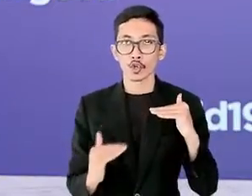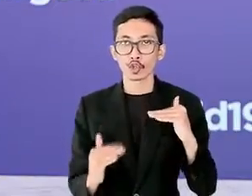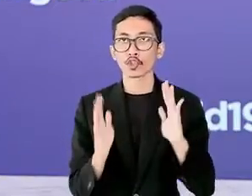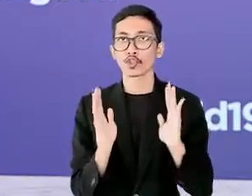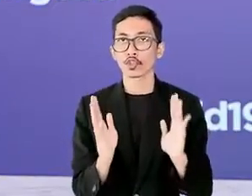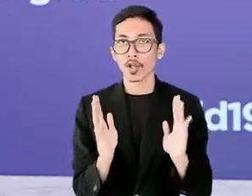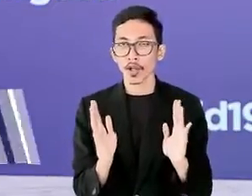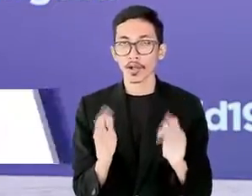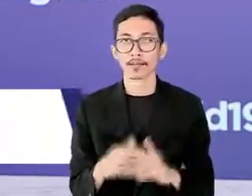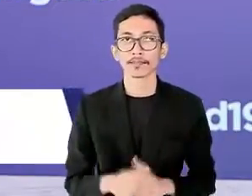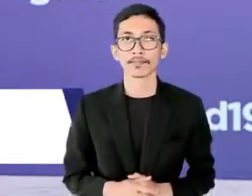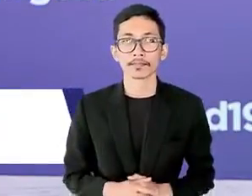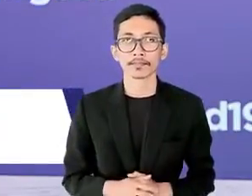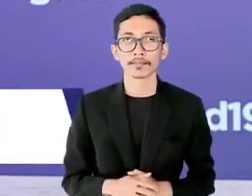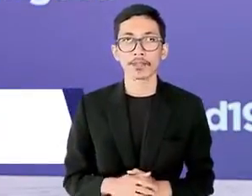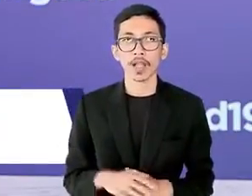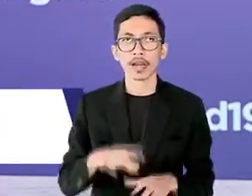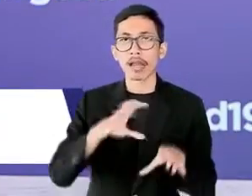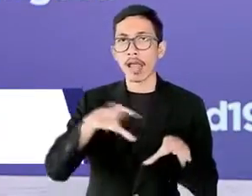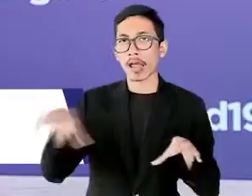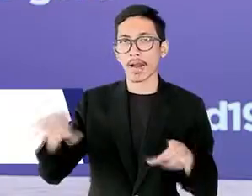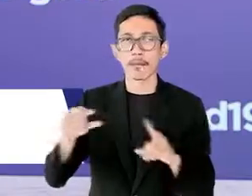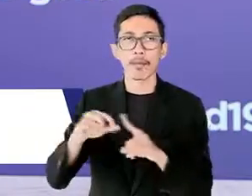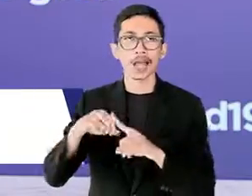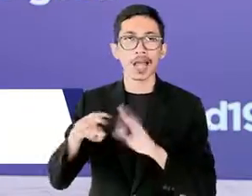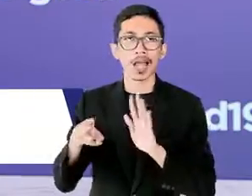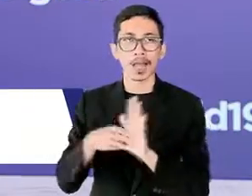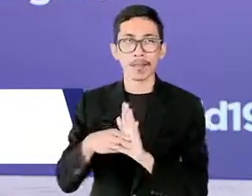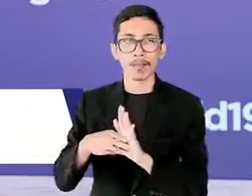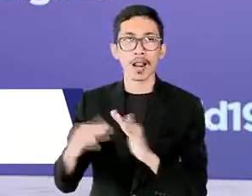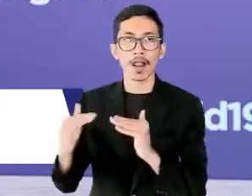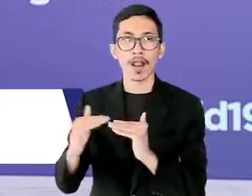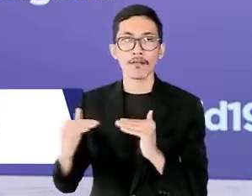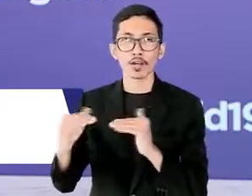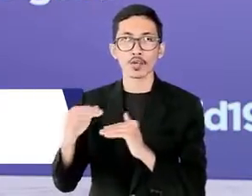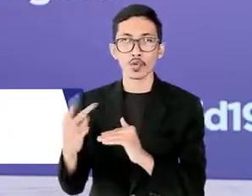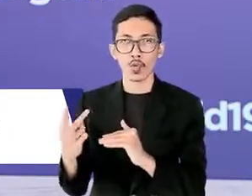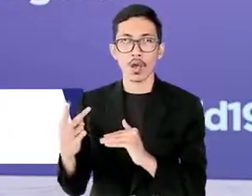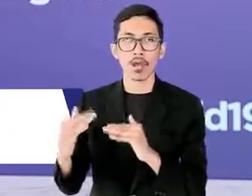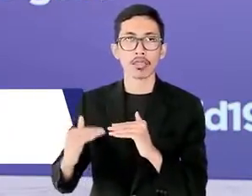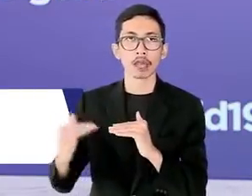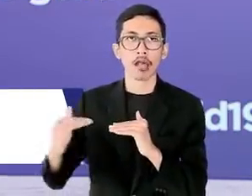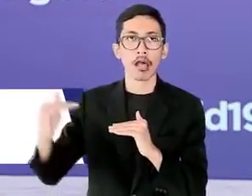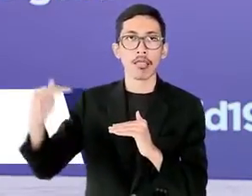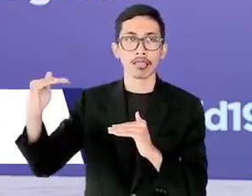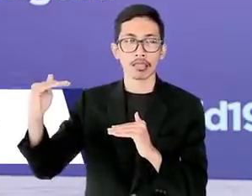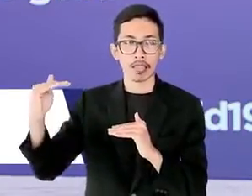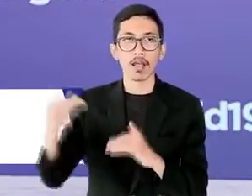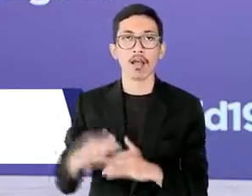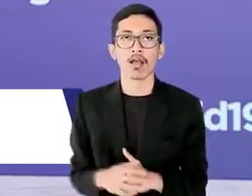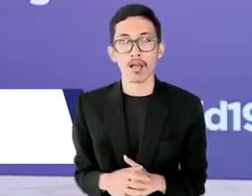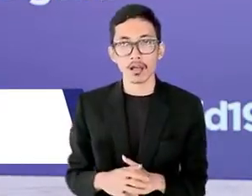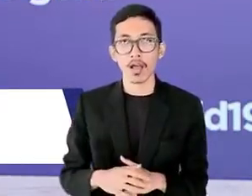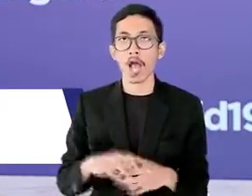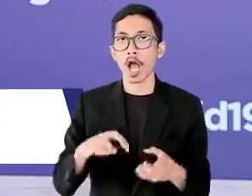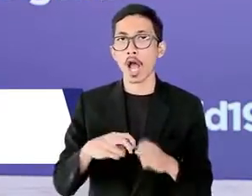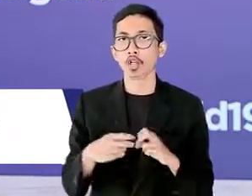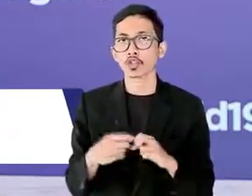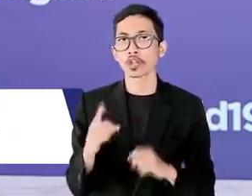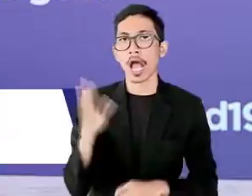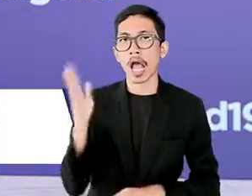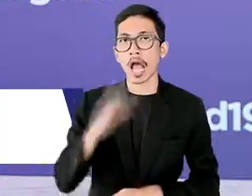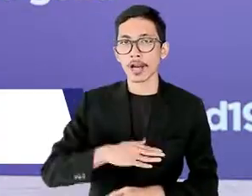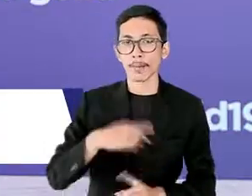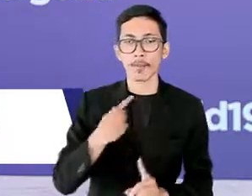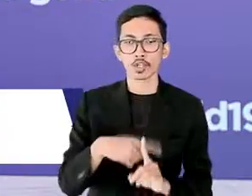yang berada di PPKN level 2 terus meningkat Begitu juga dengan angka kasus konfirmasi harian